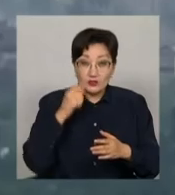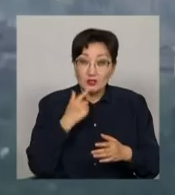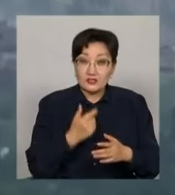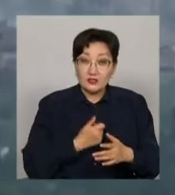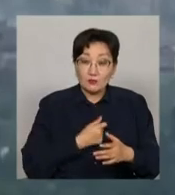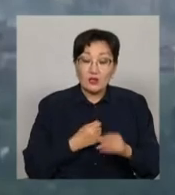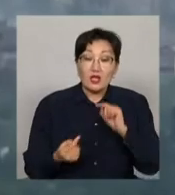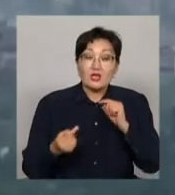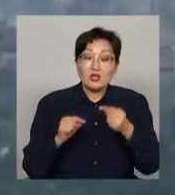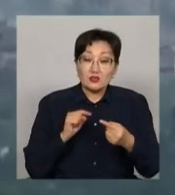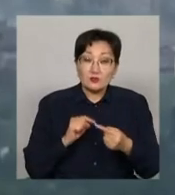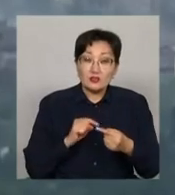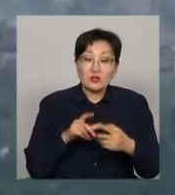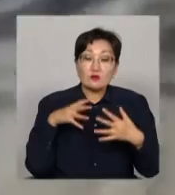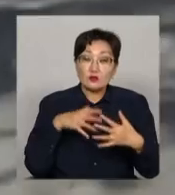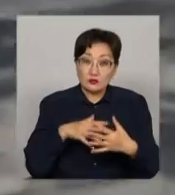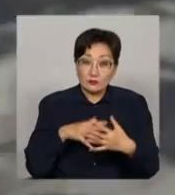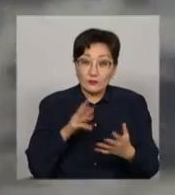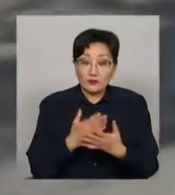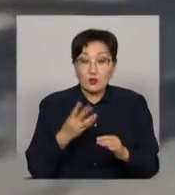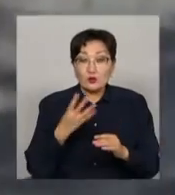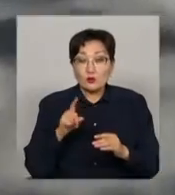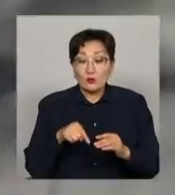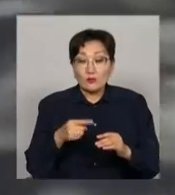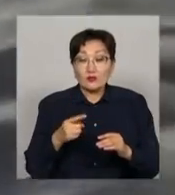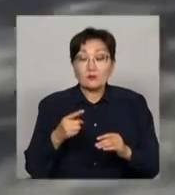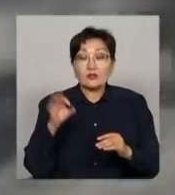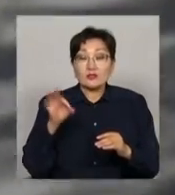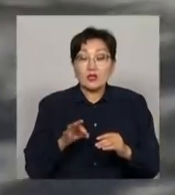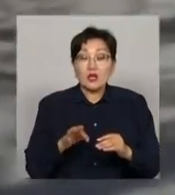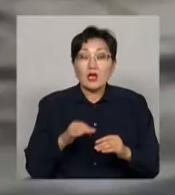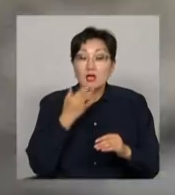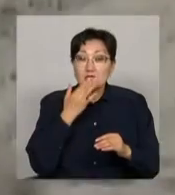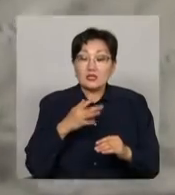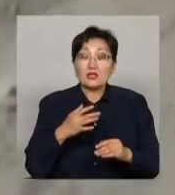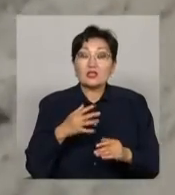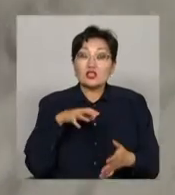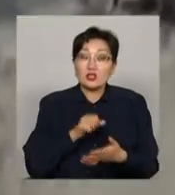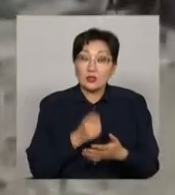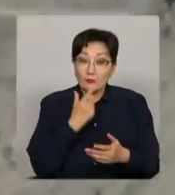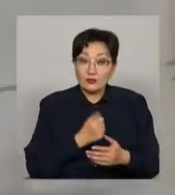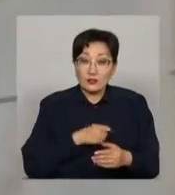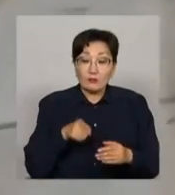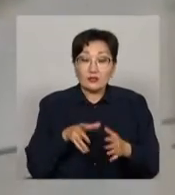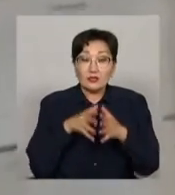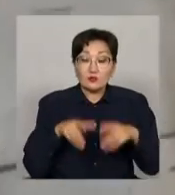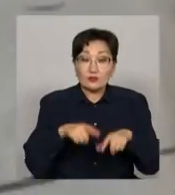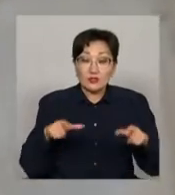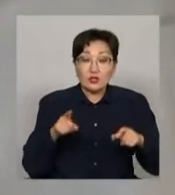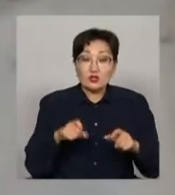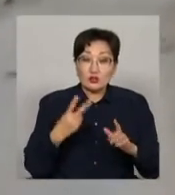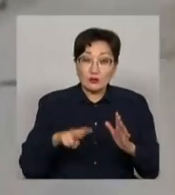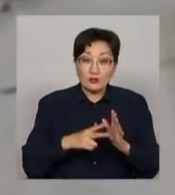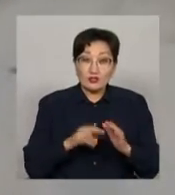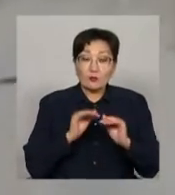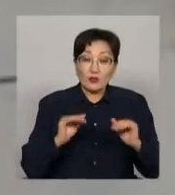әскер қарсыластарына тойтарыс беруде. Олардың 1/4 бөлігі шетелдік жалдамалы сарбаздар. Одан бөлек 1000-нан аса тұрғын мен 127